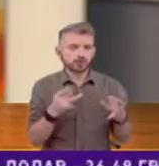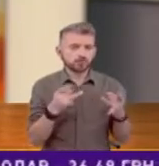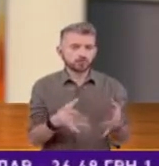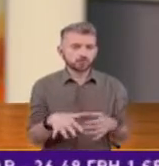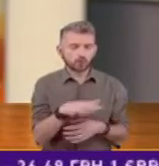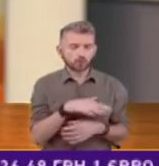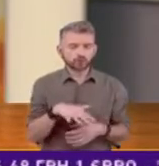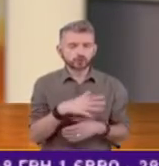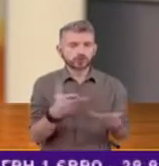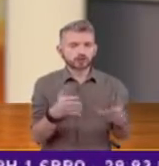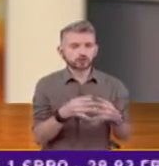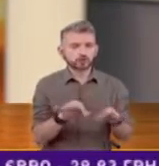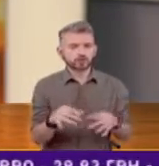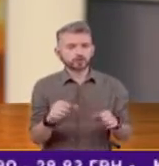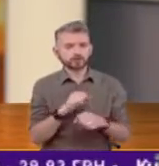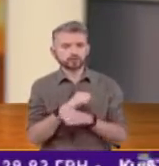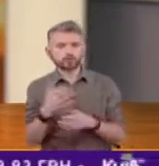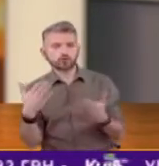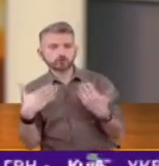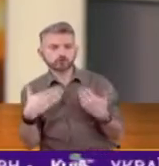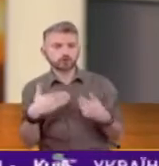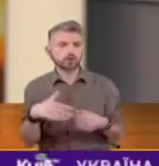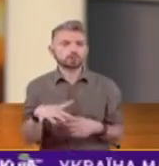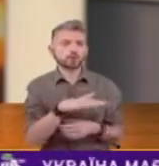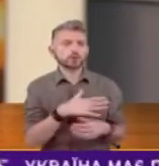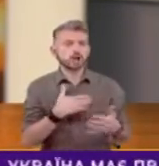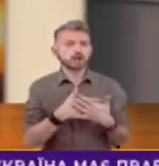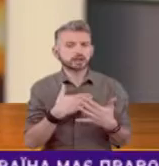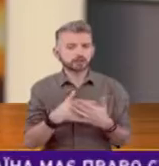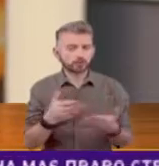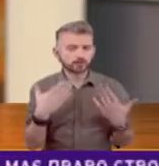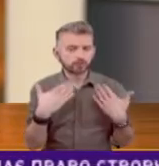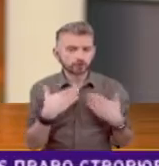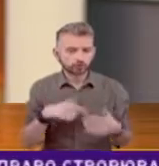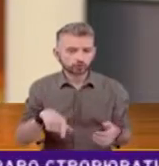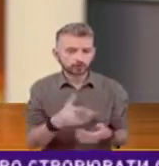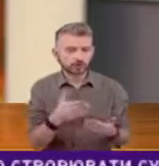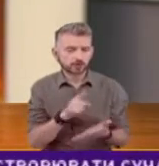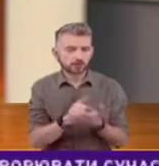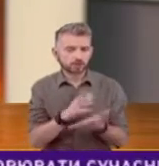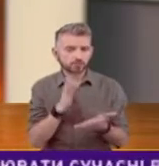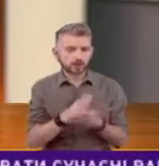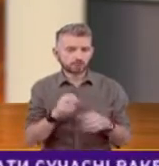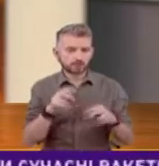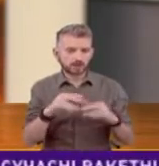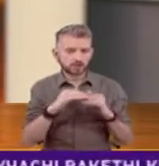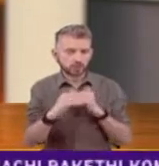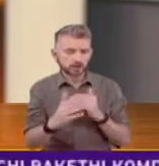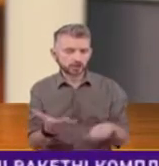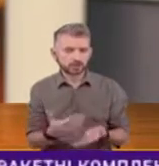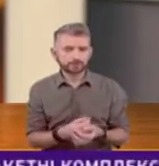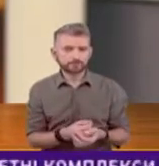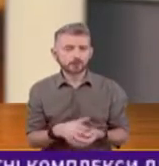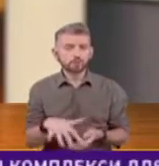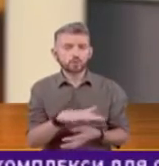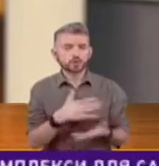такі, які дозволять відпочинку, і простори активного відпочинку, це є про доріжки, які мають мати відповідне покриття. А простори,